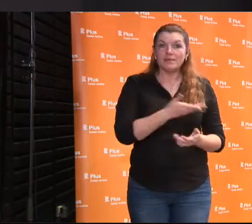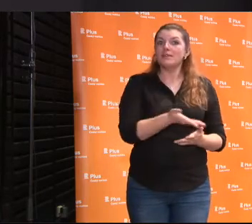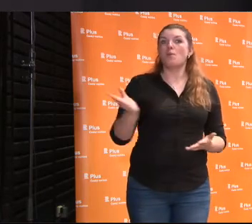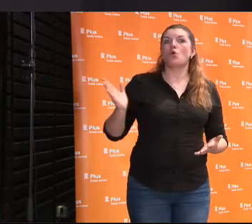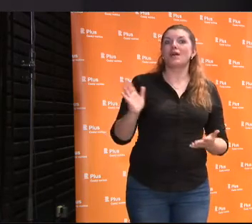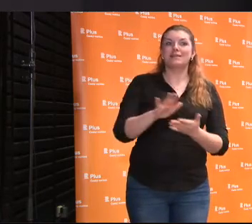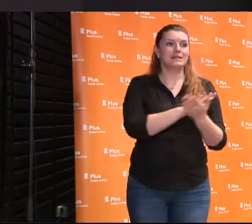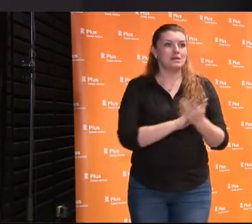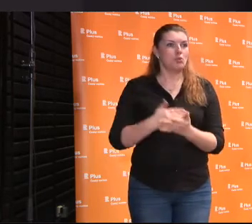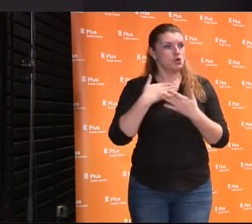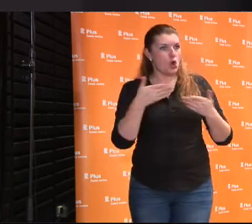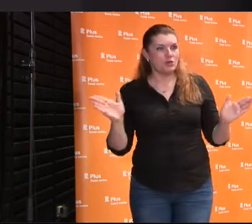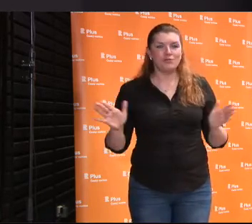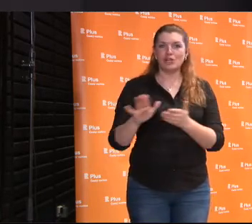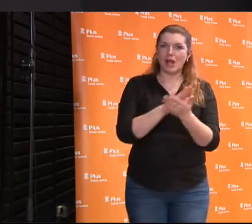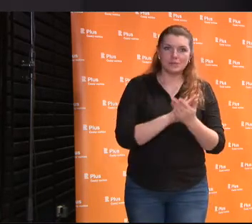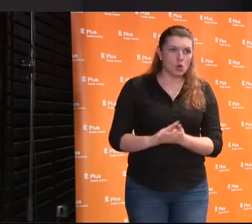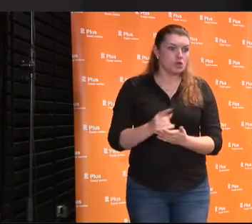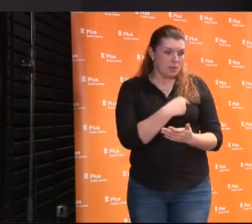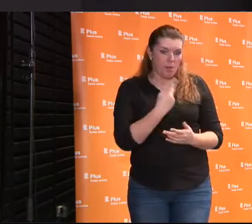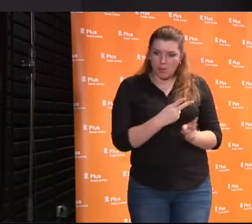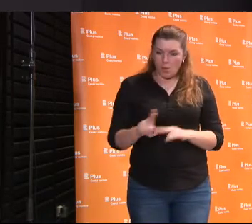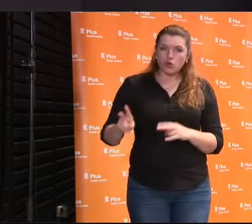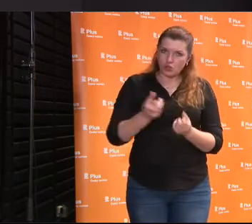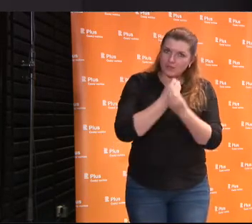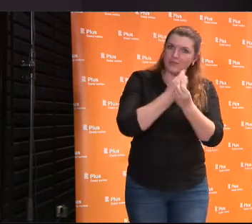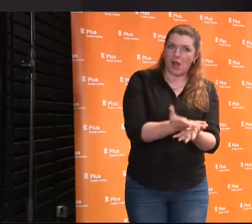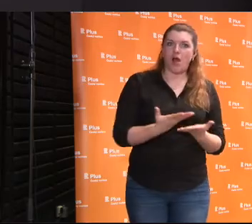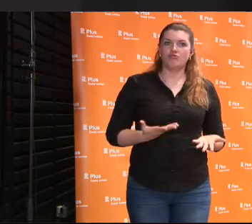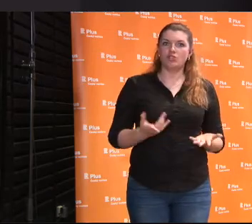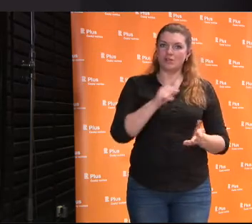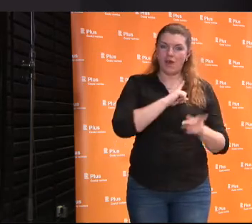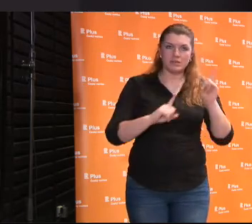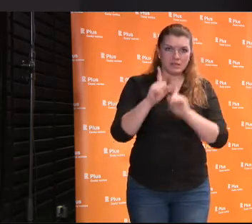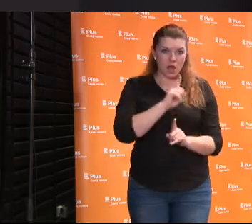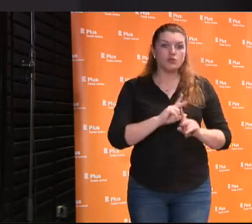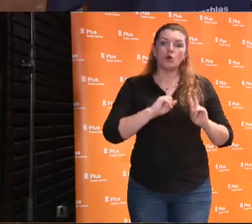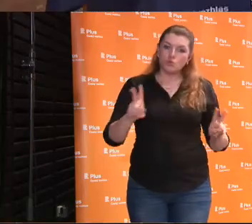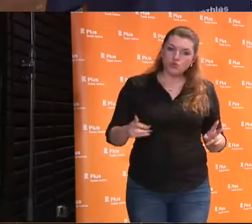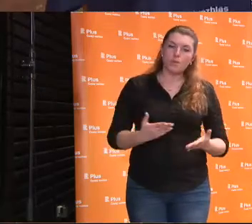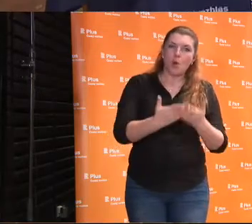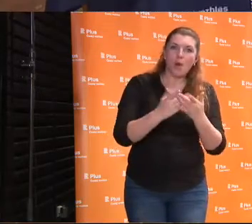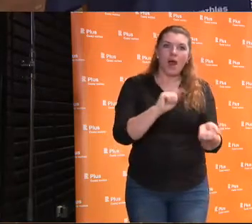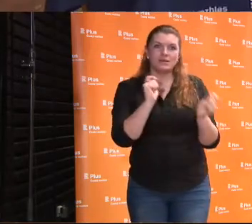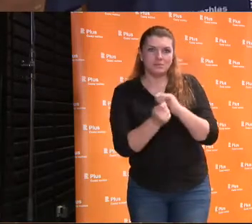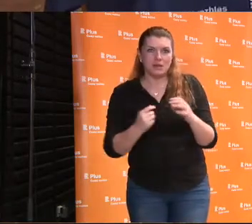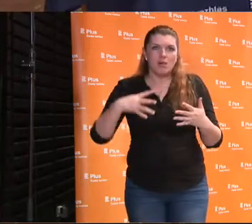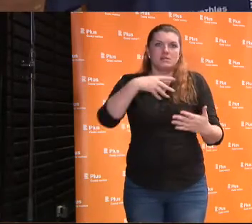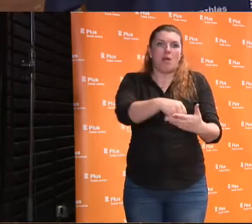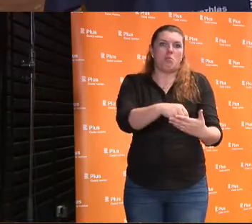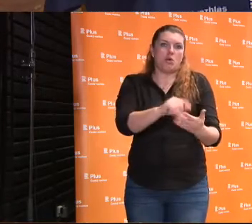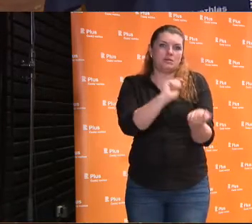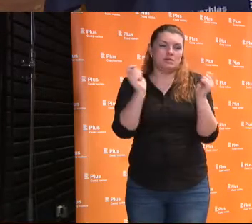otevřené, takže vlastně máme možnost se vyjadřovat k tomu, co se děje, máme možnost se do toho aktivně zapojit. Česká